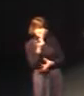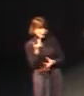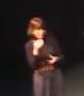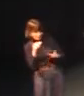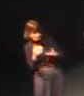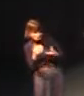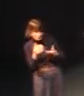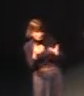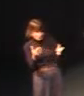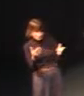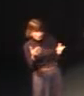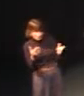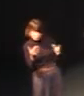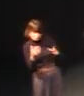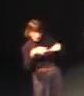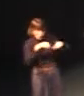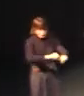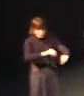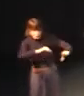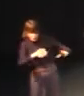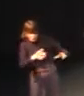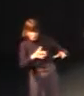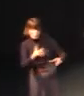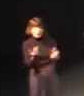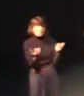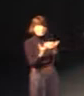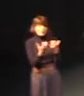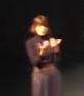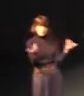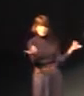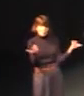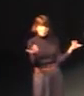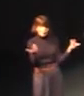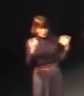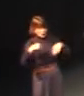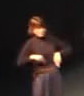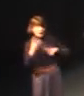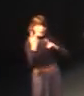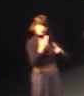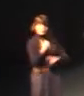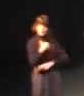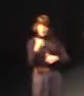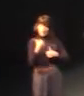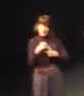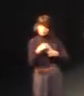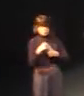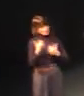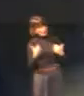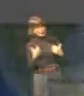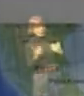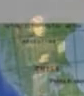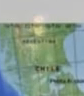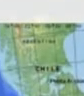donc c'est à dire voilà je suis propriétaire de l'argentine je sais propriétaire de chez lui